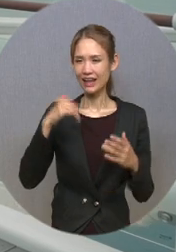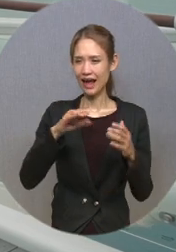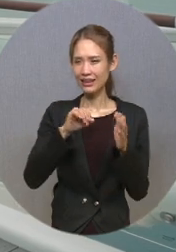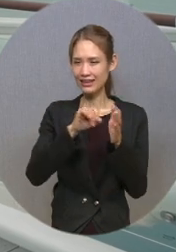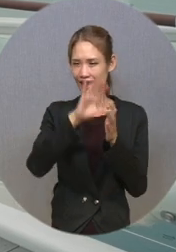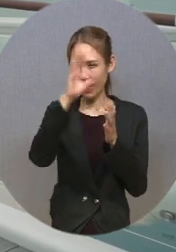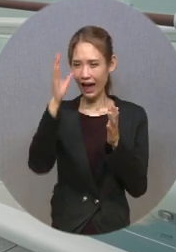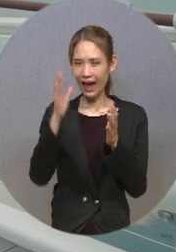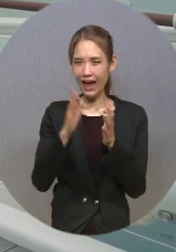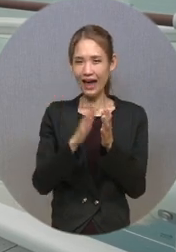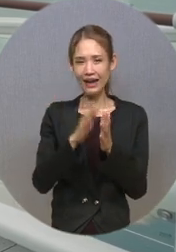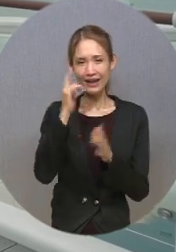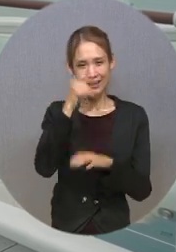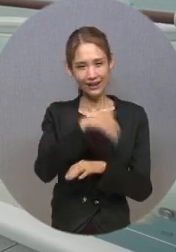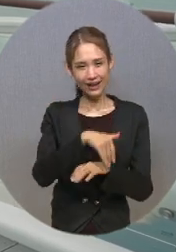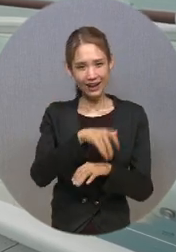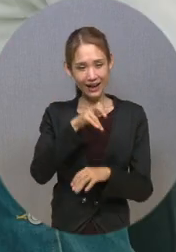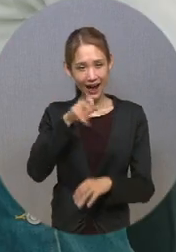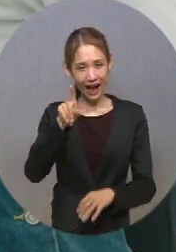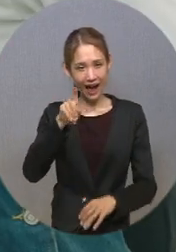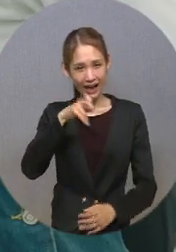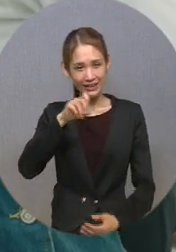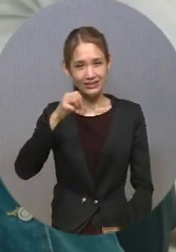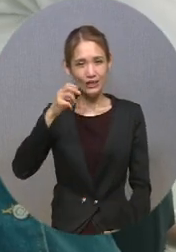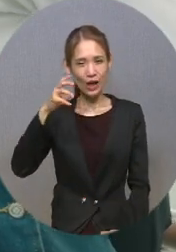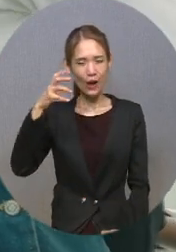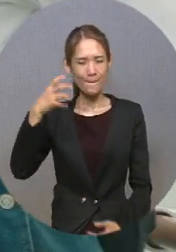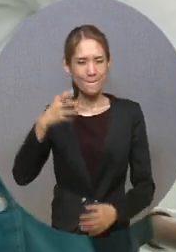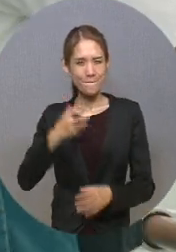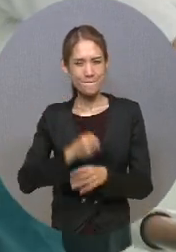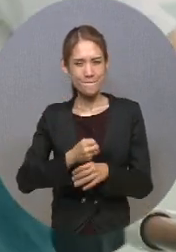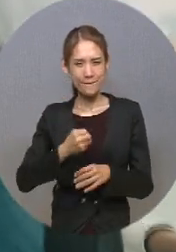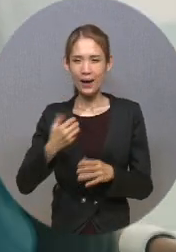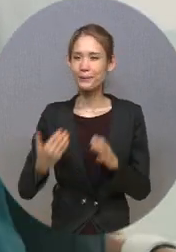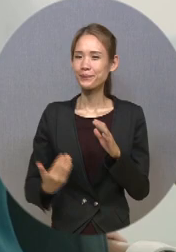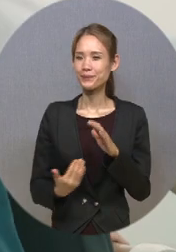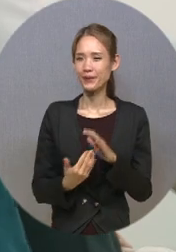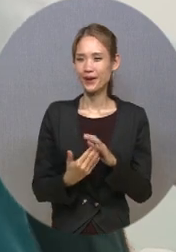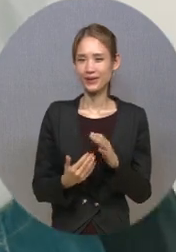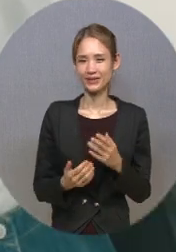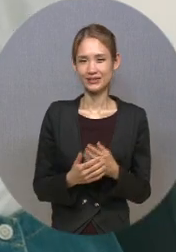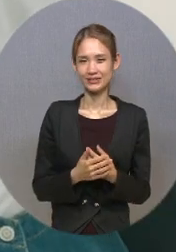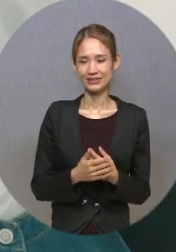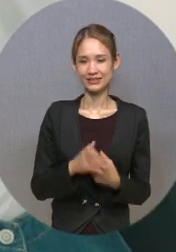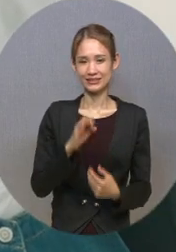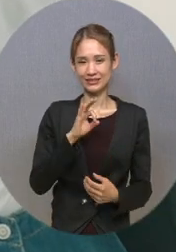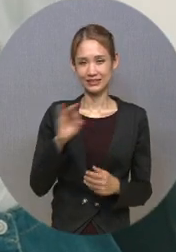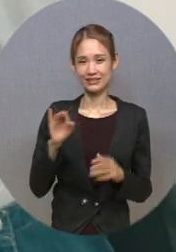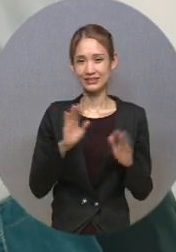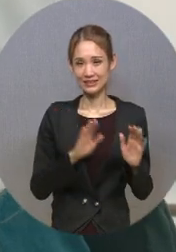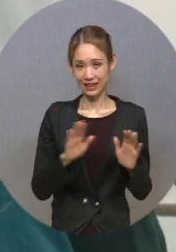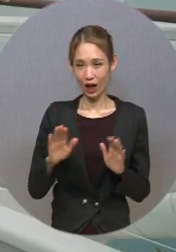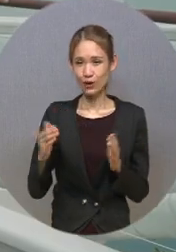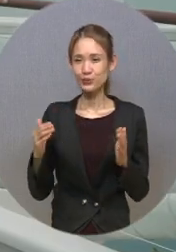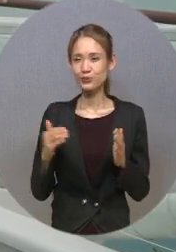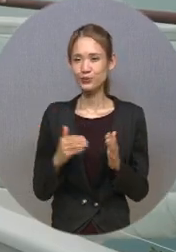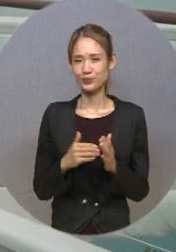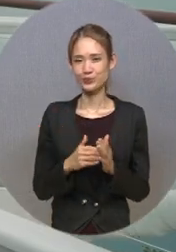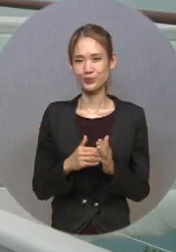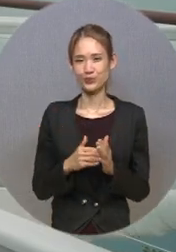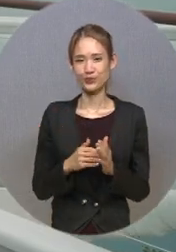오. 오셰까! 카리스마 넘치는. 오. 이제는 준비가 끝났습니다.